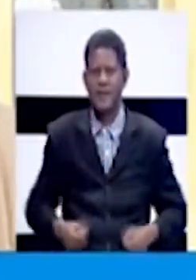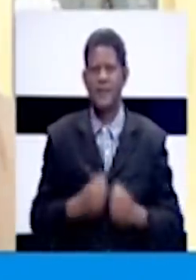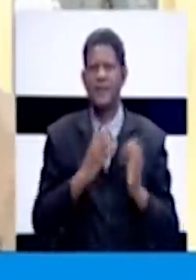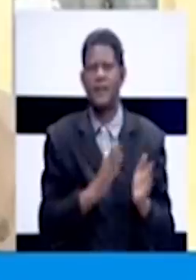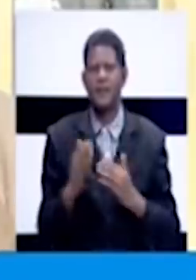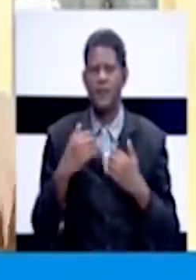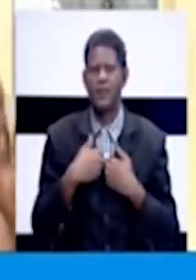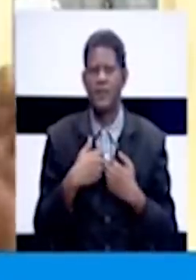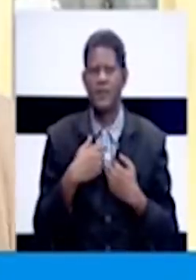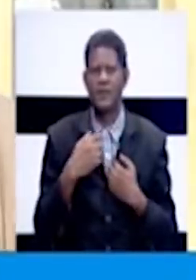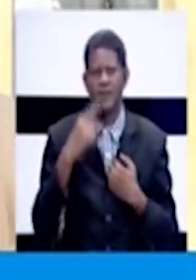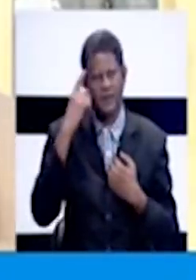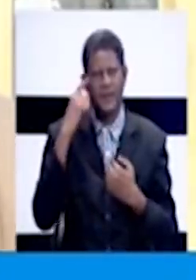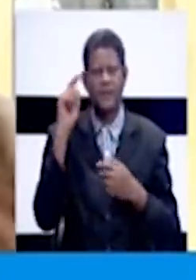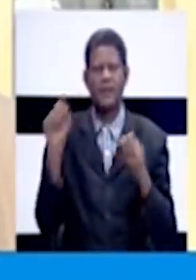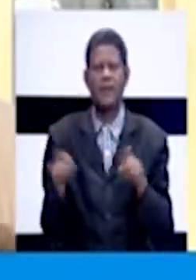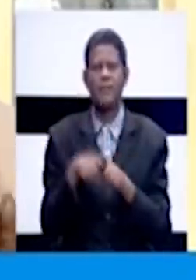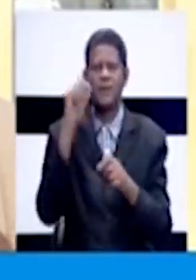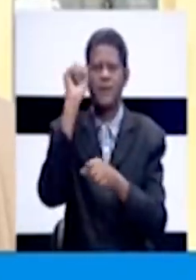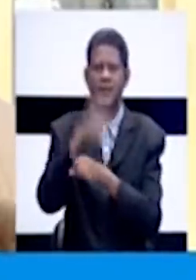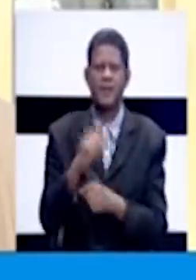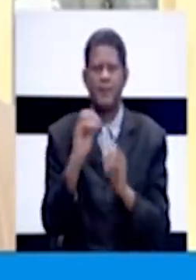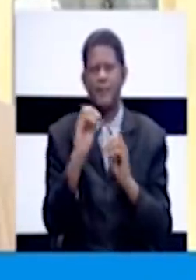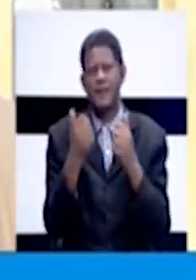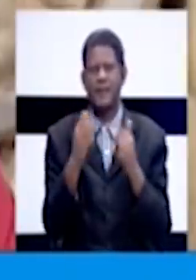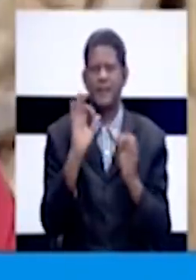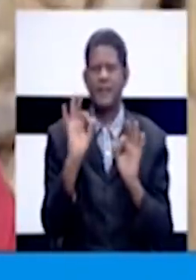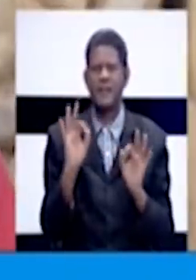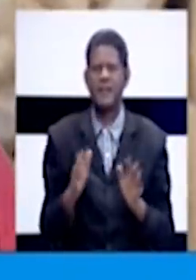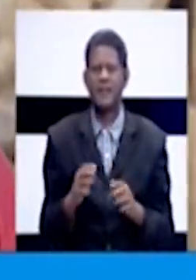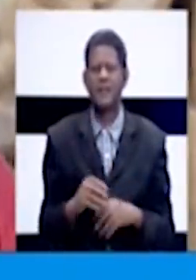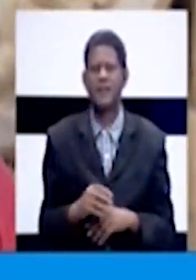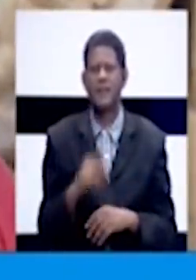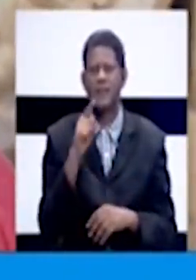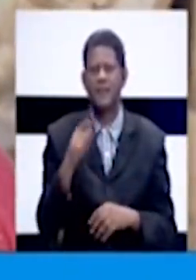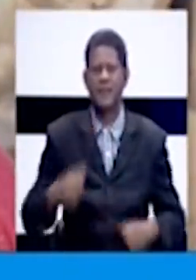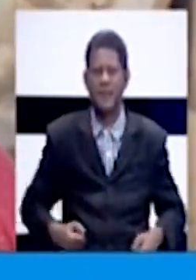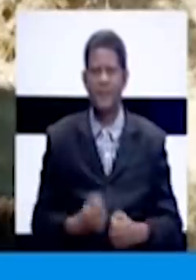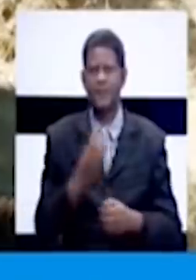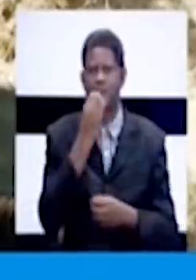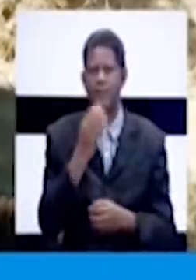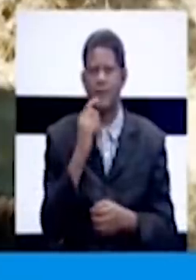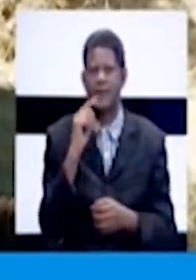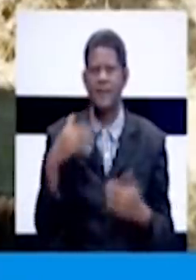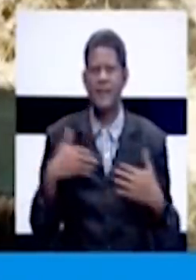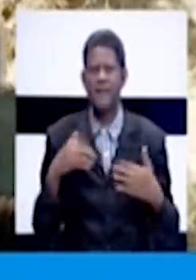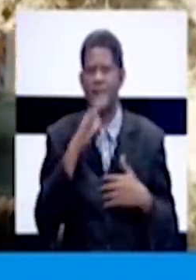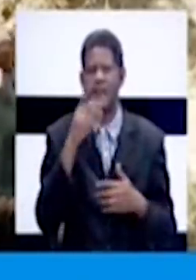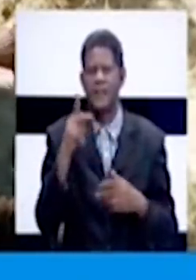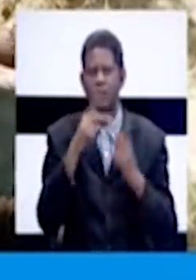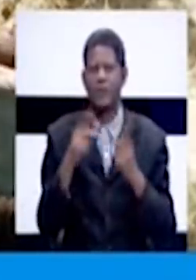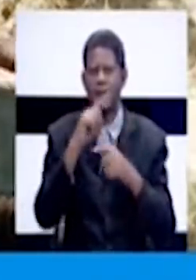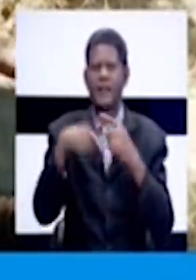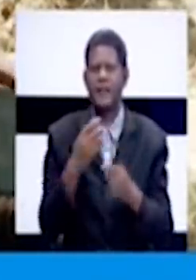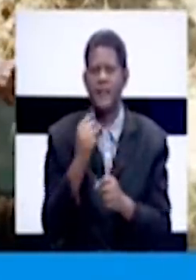እዩ። እዚ ከዓ ትግራይ ከም ትስዕርሲ ምንም ዘጠራጠር ነገር የብልናን ማለት እዩ። ያው እቲ ዕጥቅን ስንቅን ናብኡ እንተይፈራሕና እንተይበልና ናብቲ ቦታ